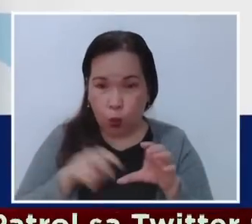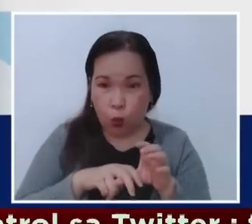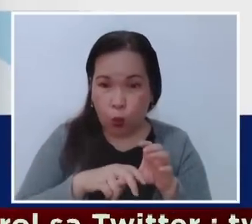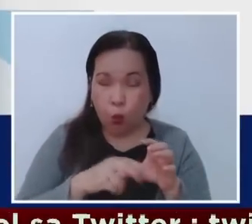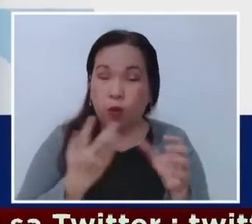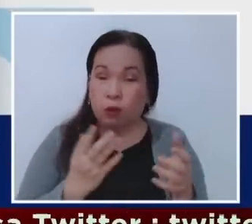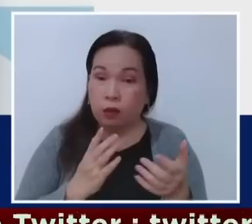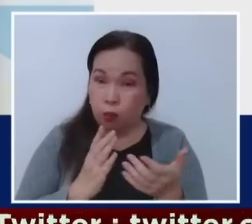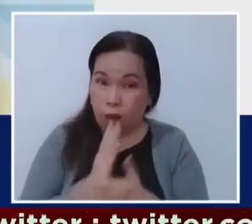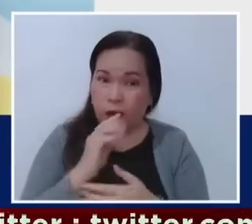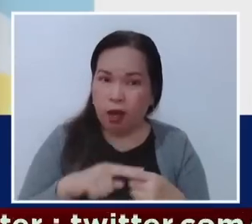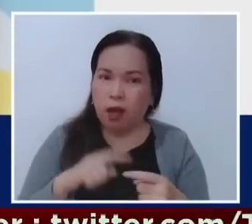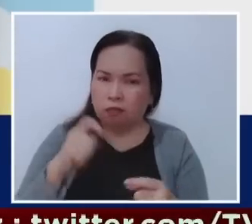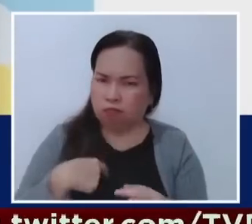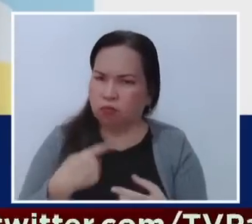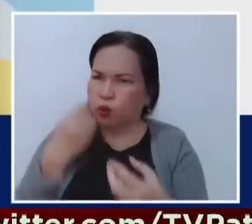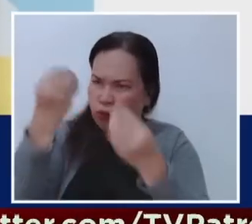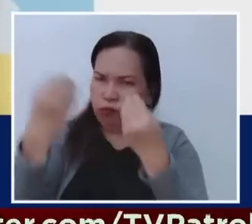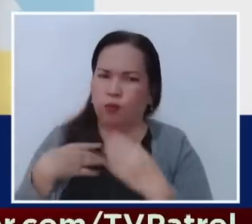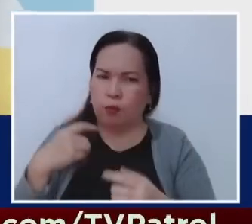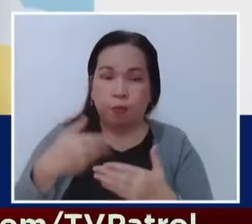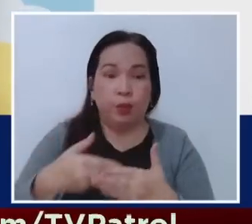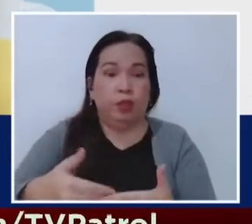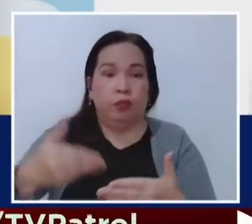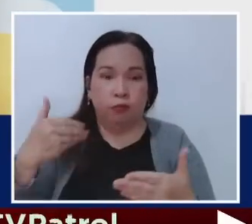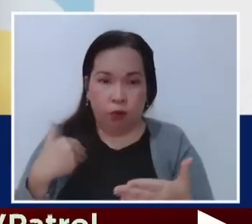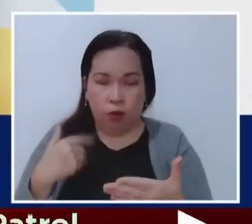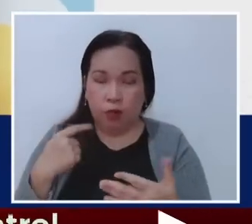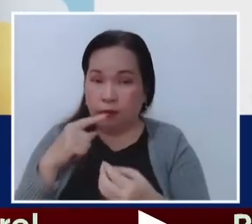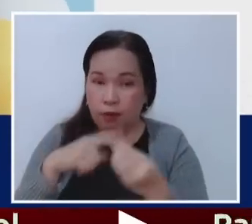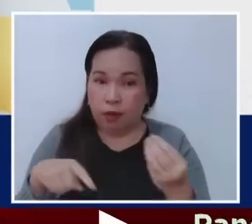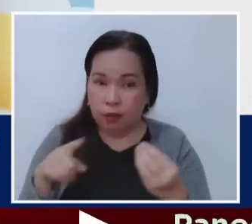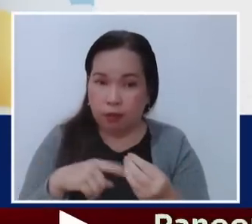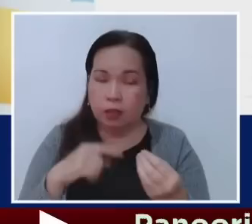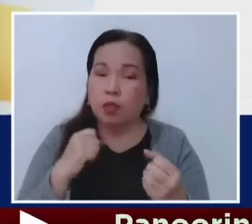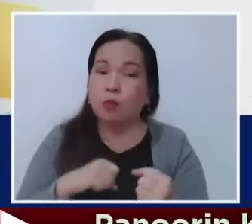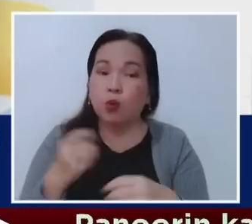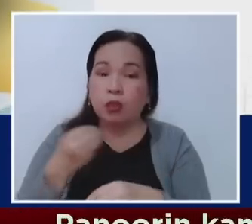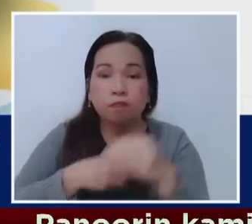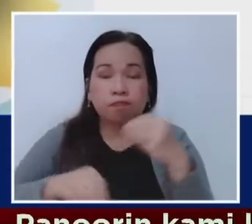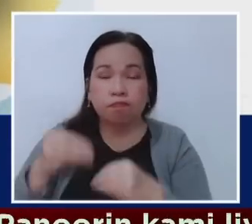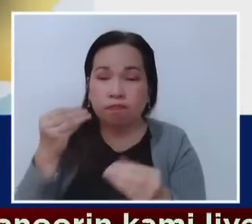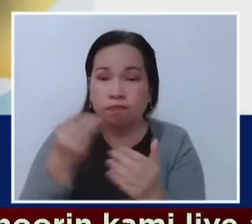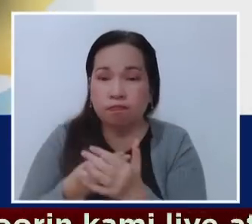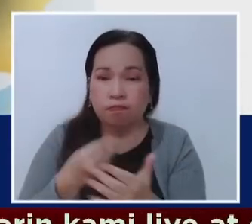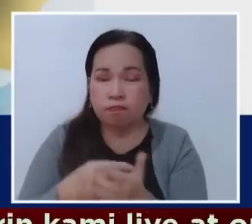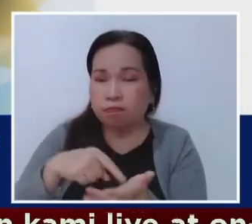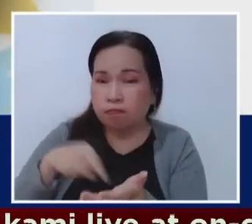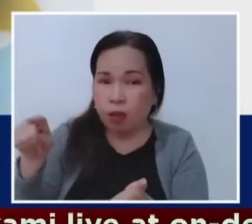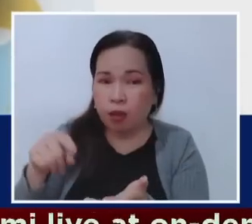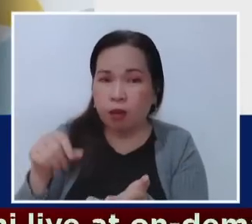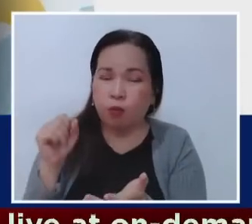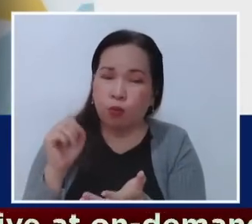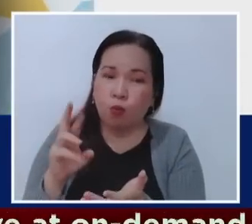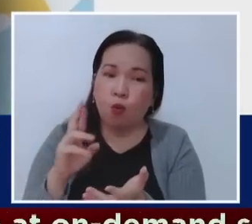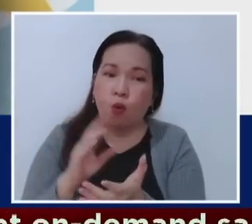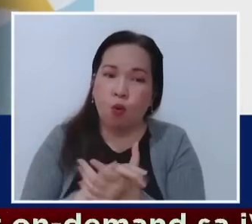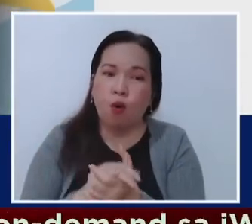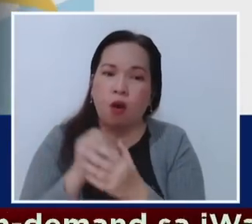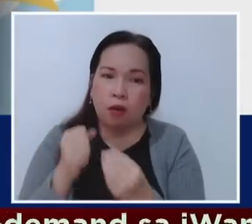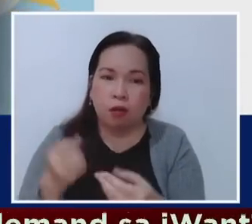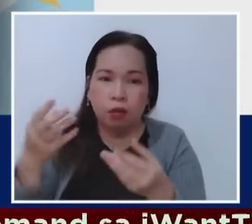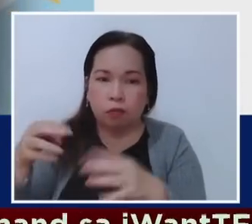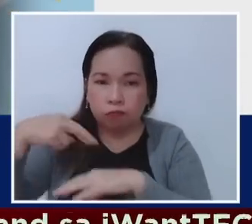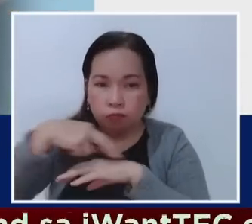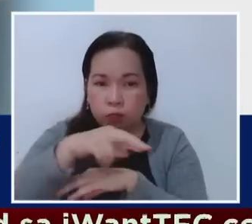kung kanselado ang kanilang flight. May opsyon rin ang pasahero na ipa-reimburse ang nagastos sa ticket o kaya ma-i-endorso ng